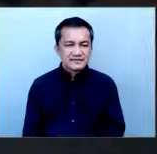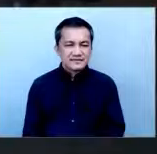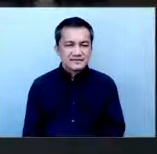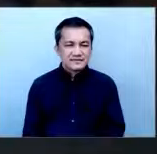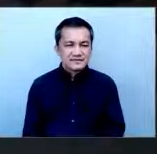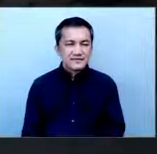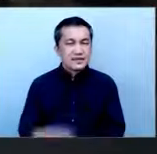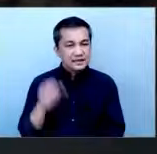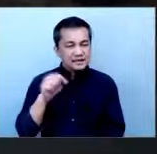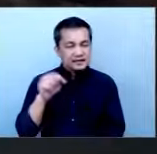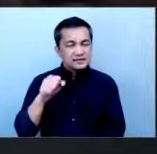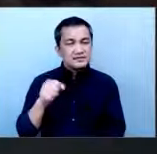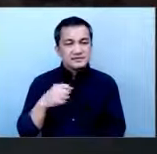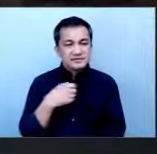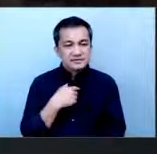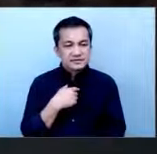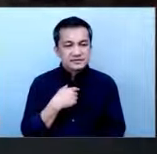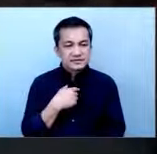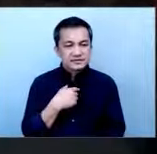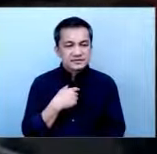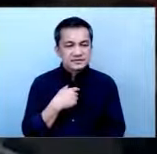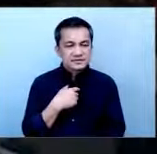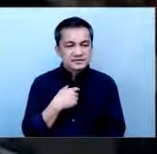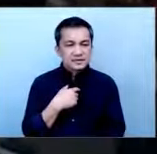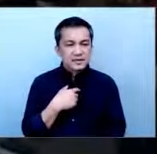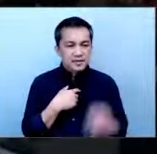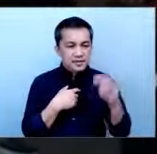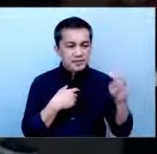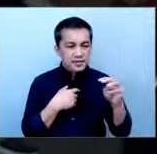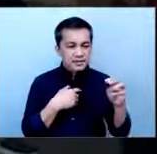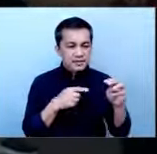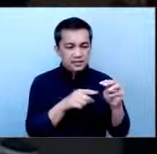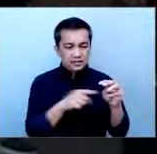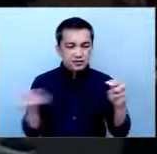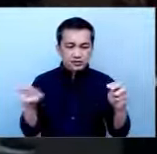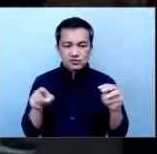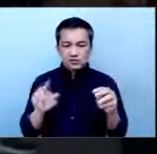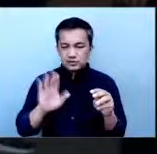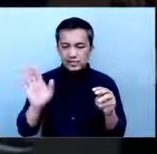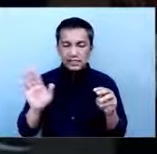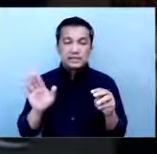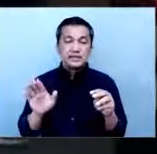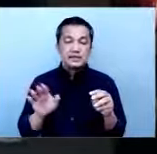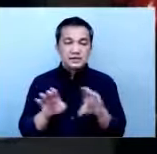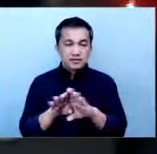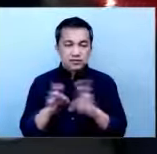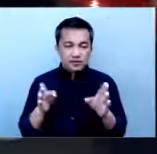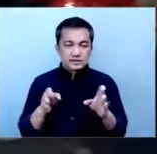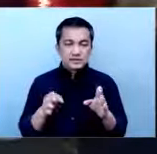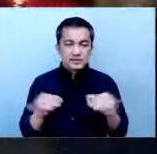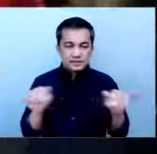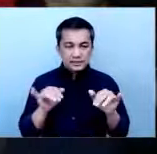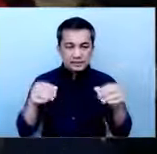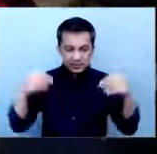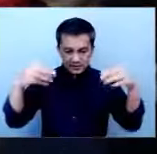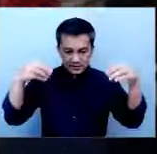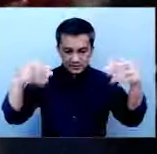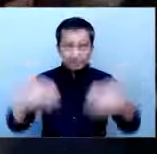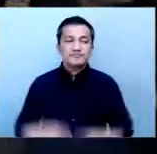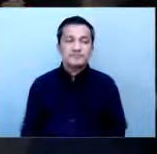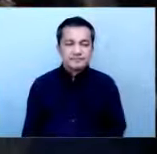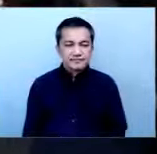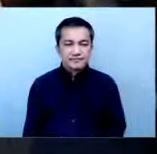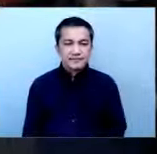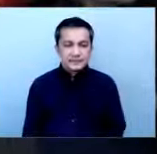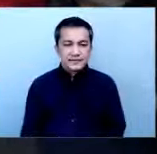Yes, Bok, alam mo, Monday to Sunday bukas itong Pasig River Esplanade, pati yung ilaw ay start na